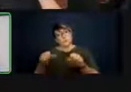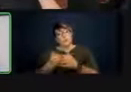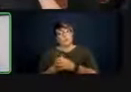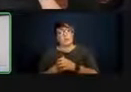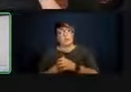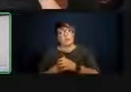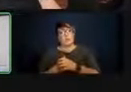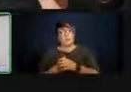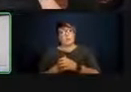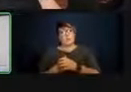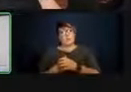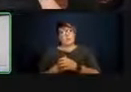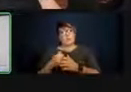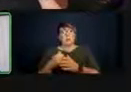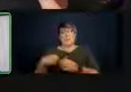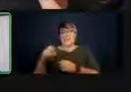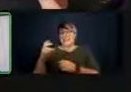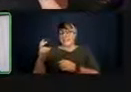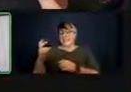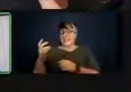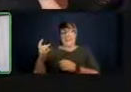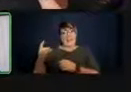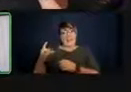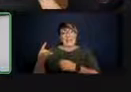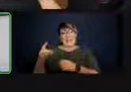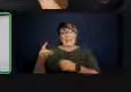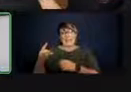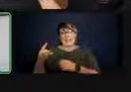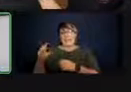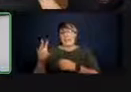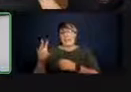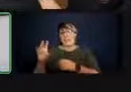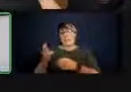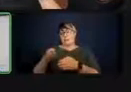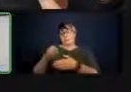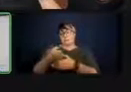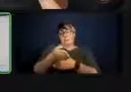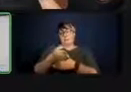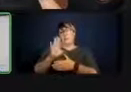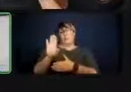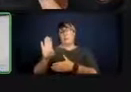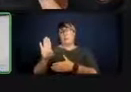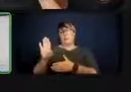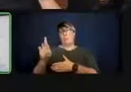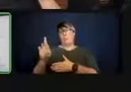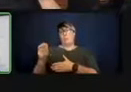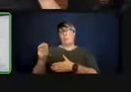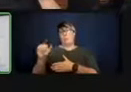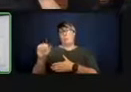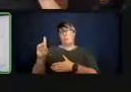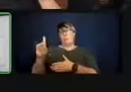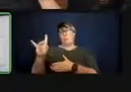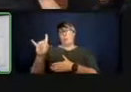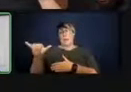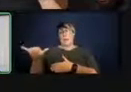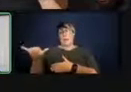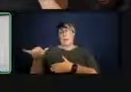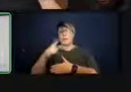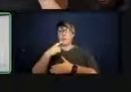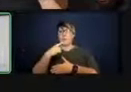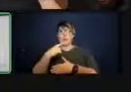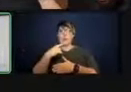الذي نود أن نقوم باستئجاره بحلول سبتمبر أكتوبر، وبعد ذلك طبعا اختيار المقر الرئيس